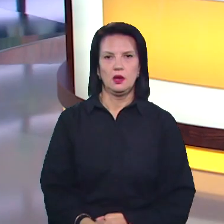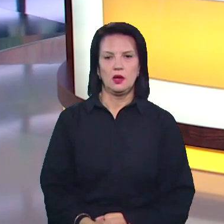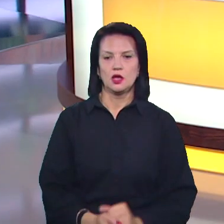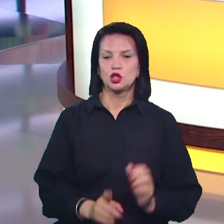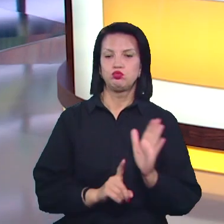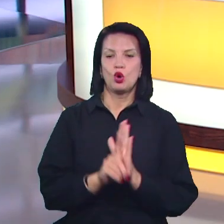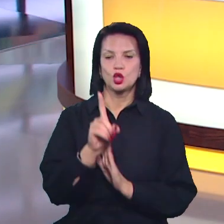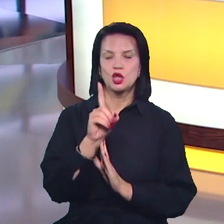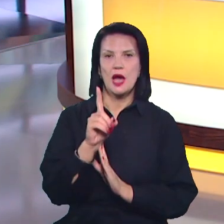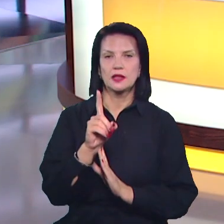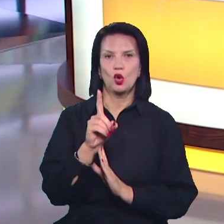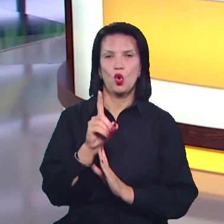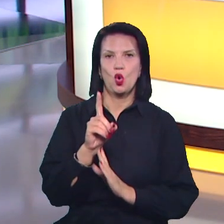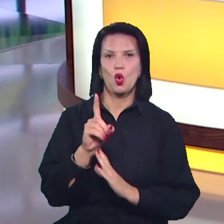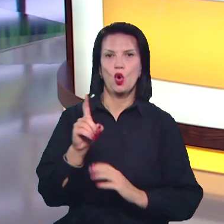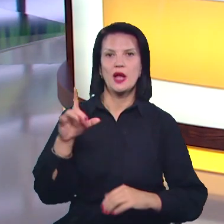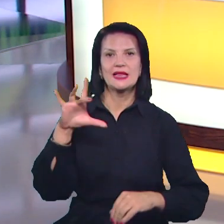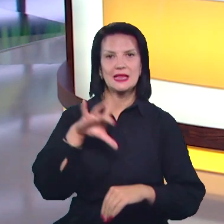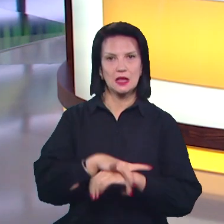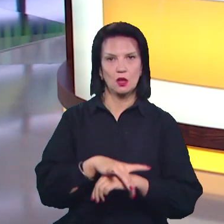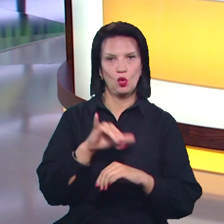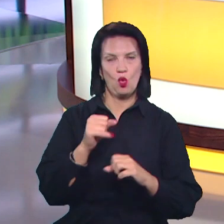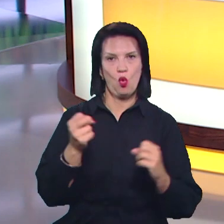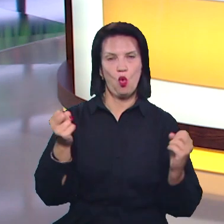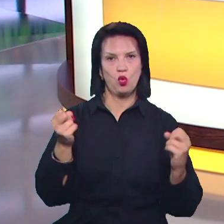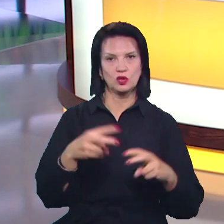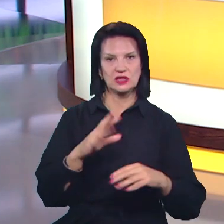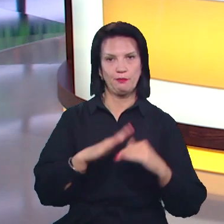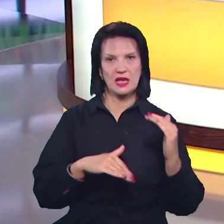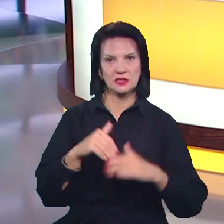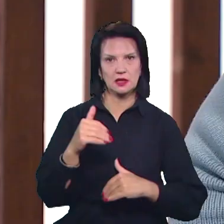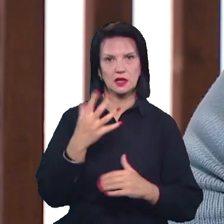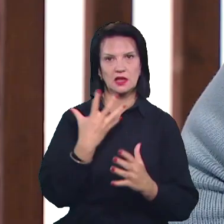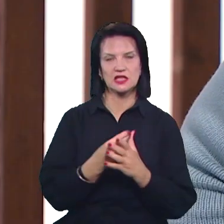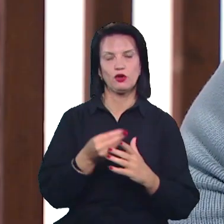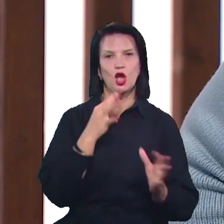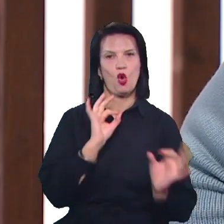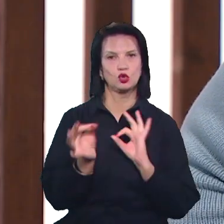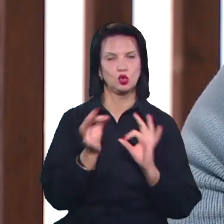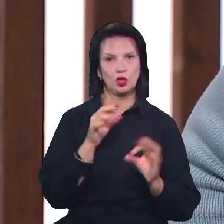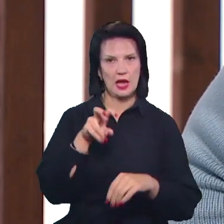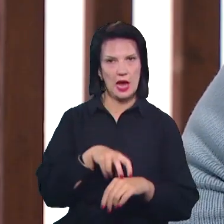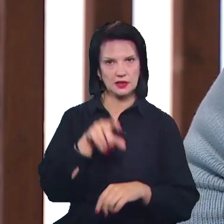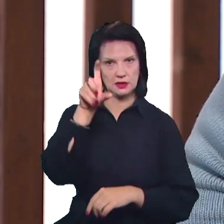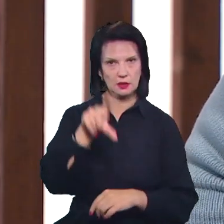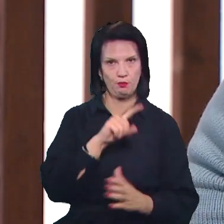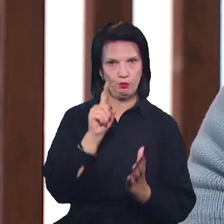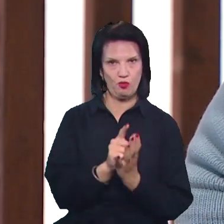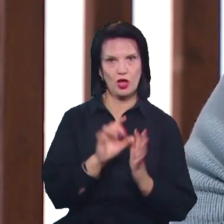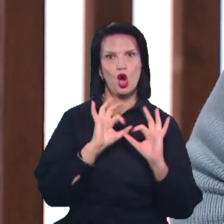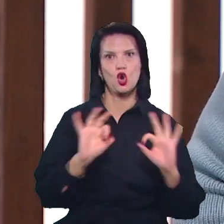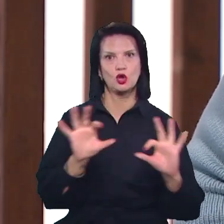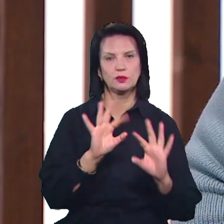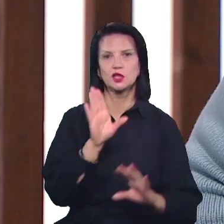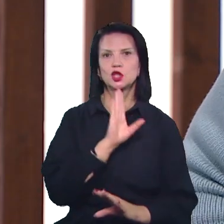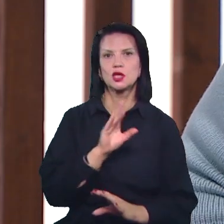Спочатку діагностика у спеціаліста. Спеціаліст на своїй консультації повинен розповісти жінці,